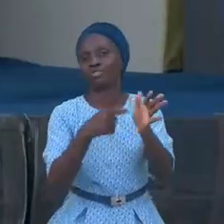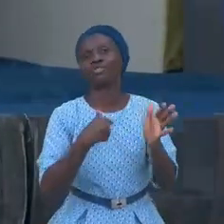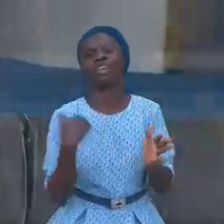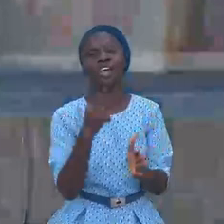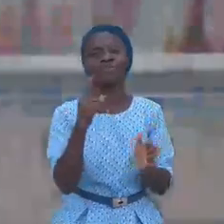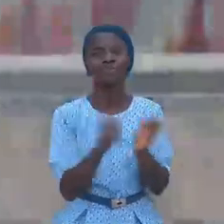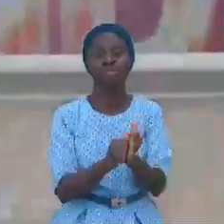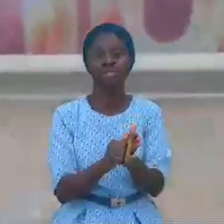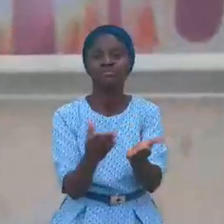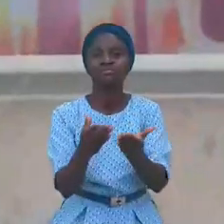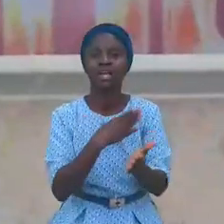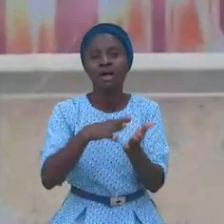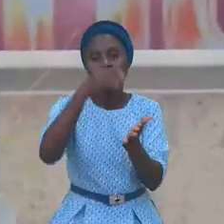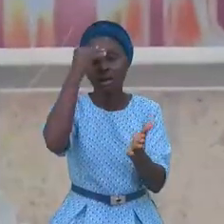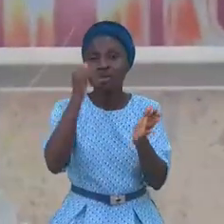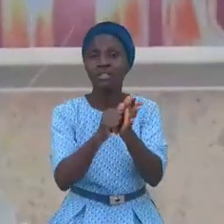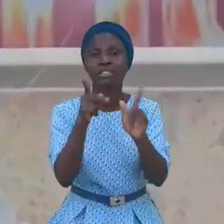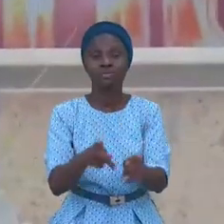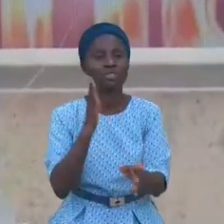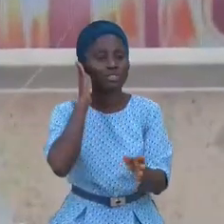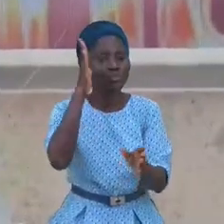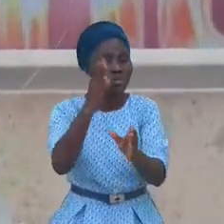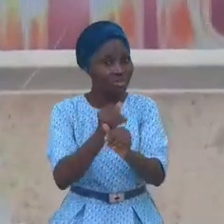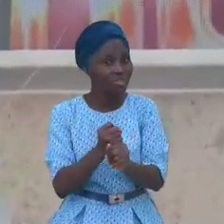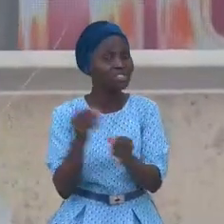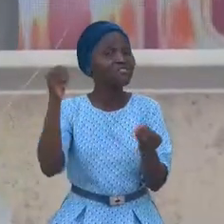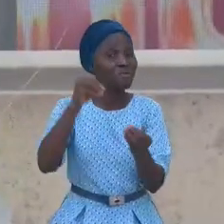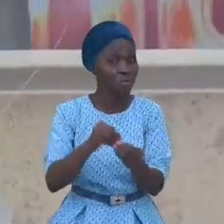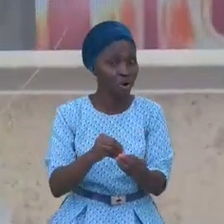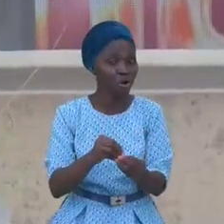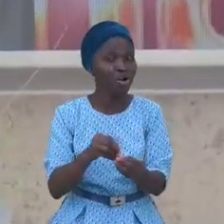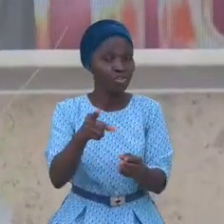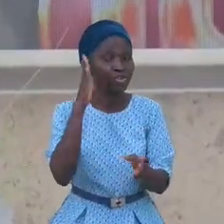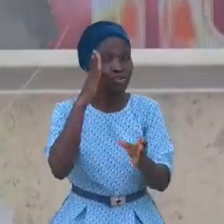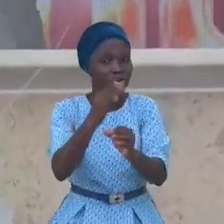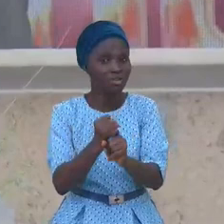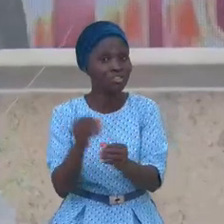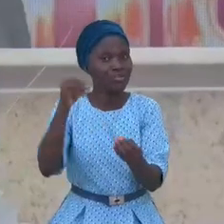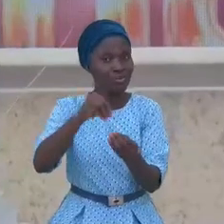et soupire et apprend, il va gagner plus. Tu gagnes le pouvoir.